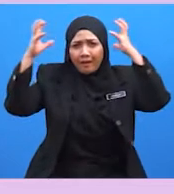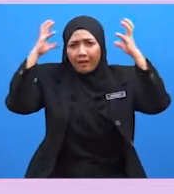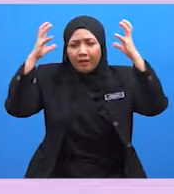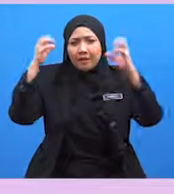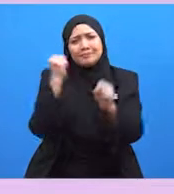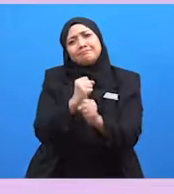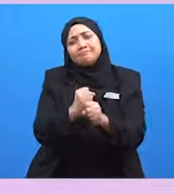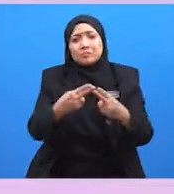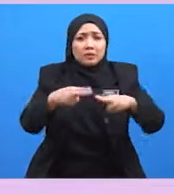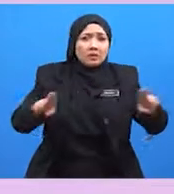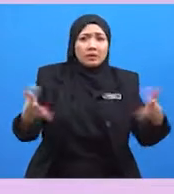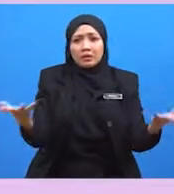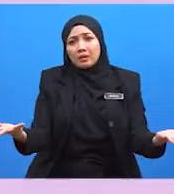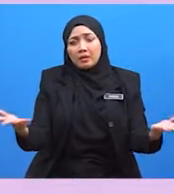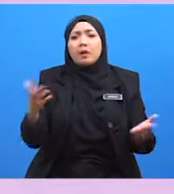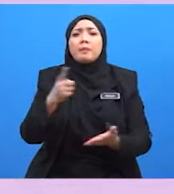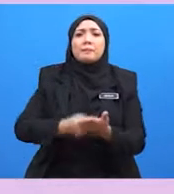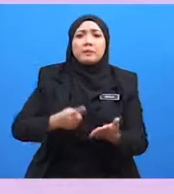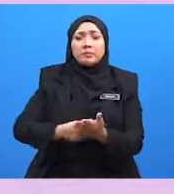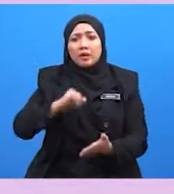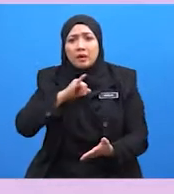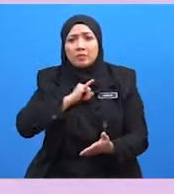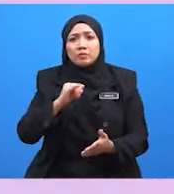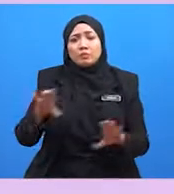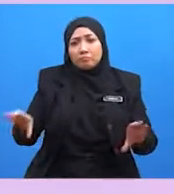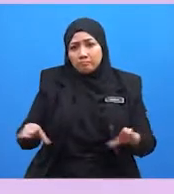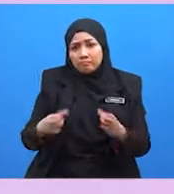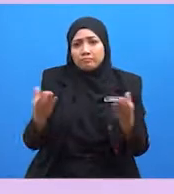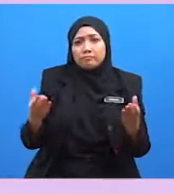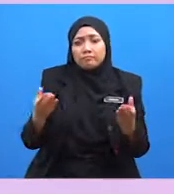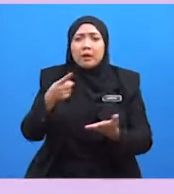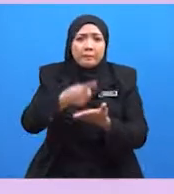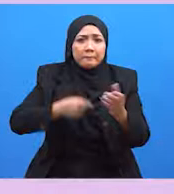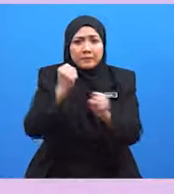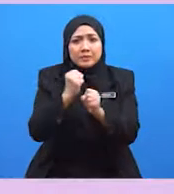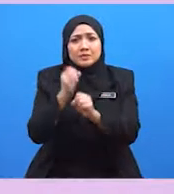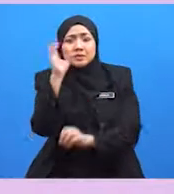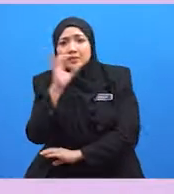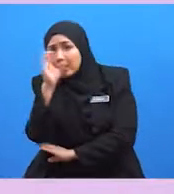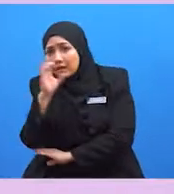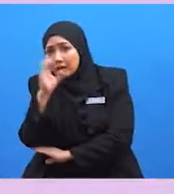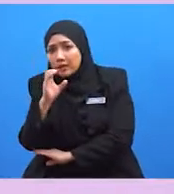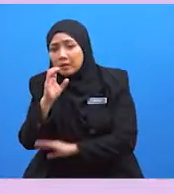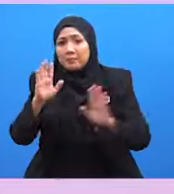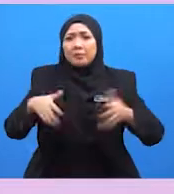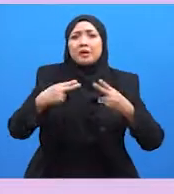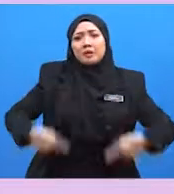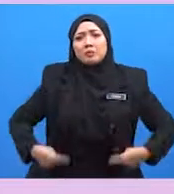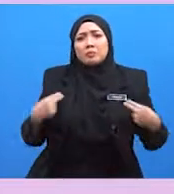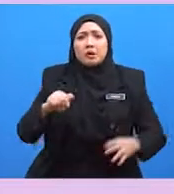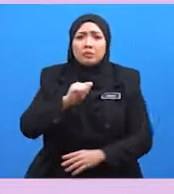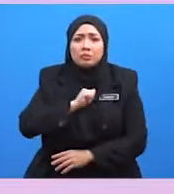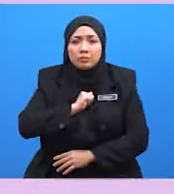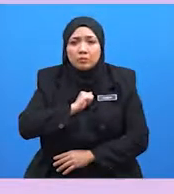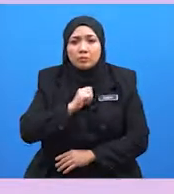diberhentikan kerja. Apa yang harus aku lakukan? Kerja? Di manakah harus aku cari pekerjaan? Bagaimanakah kehidupanku selepas ini?